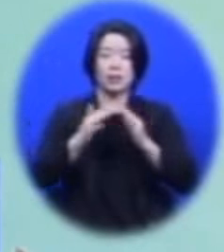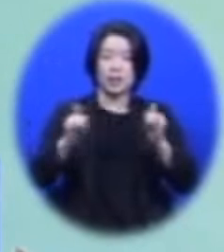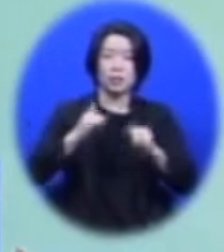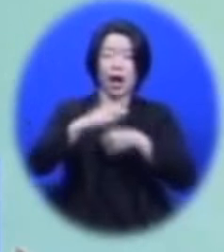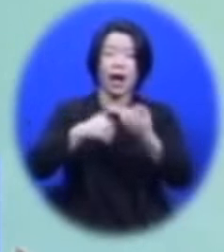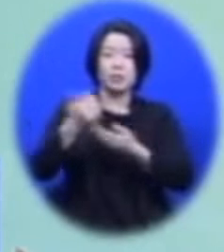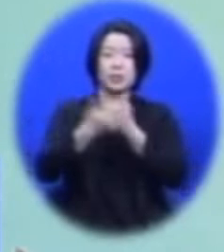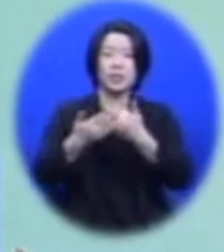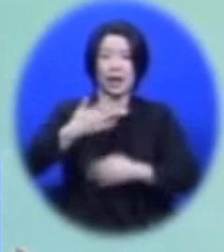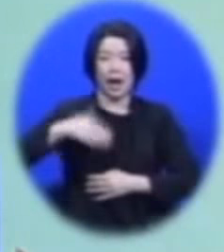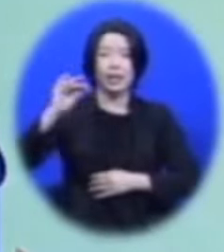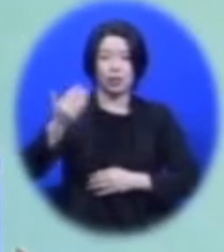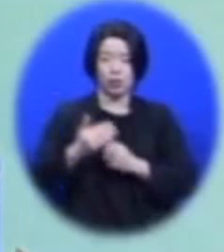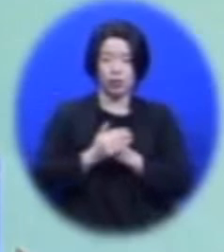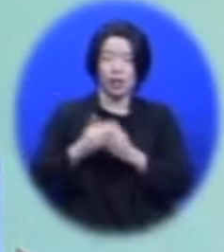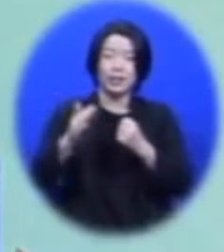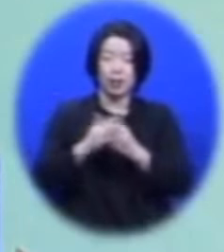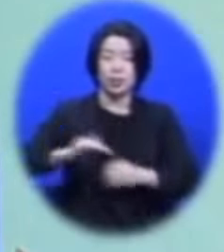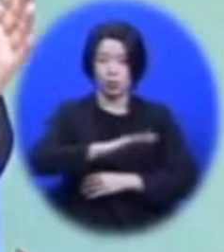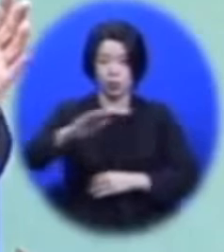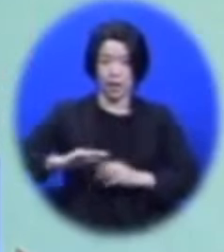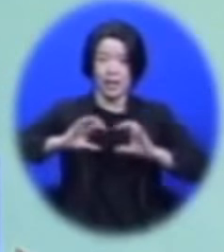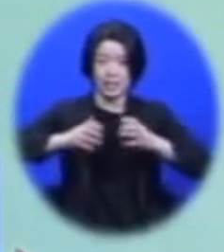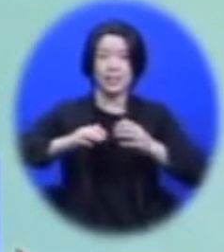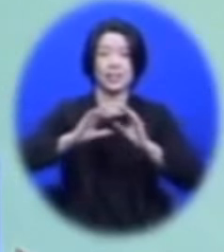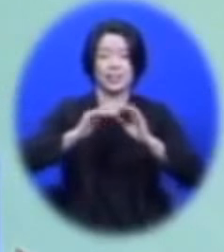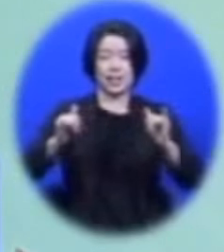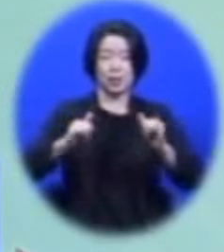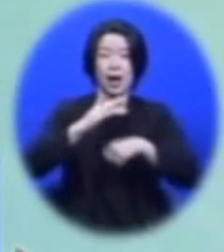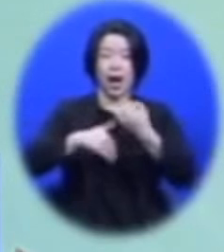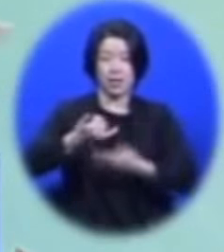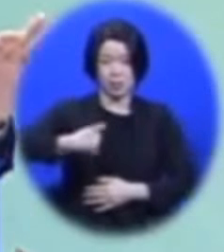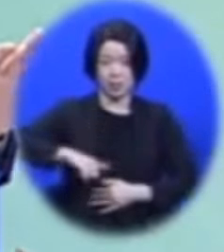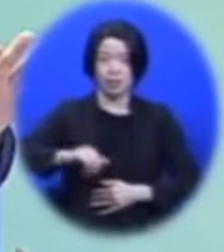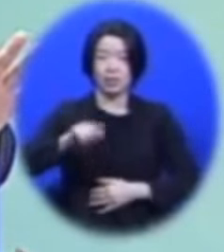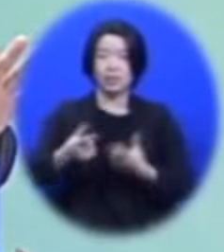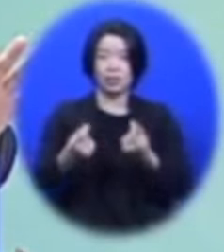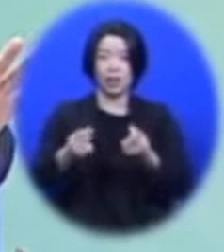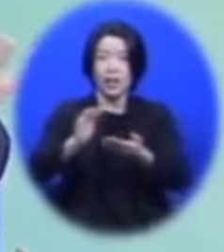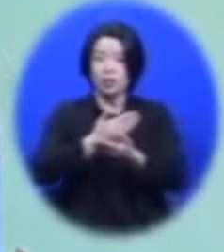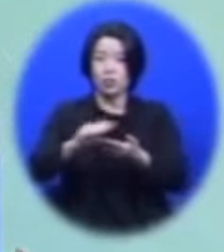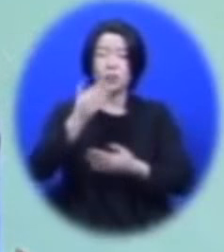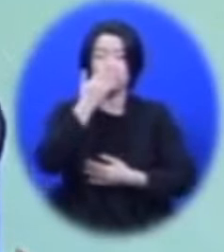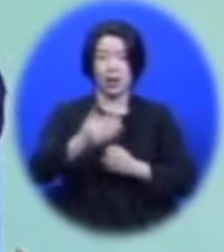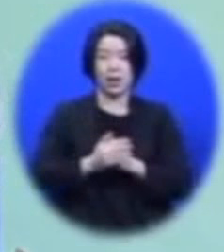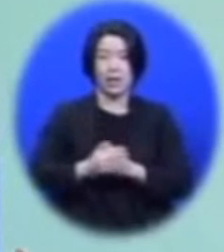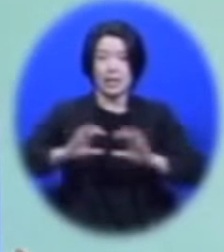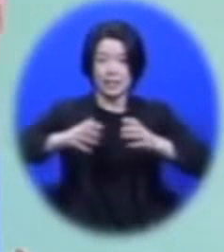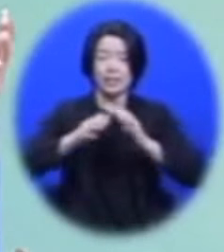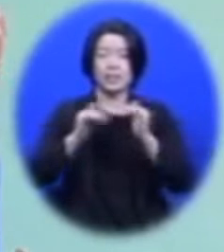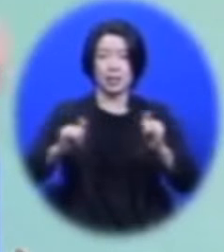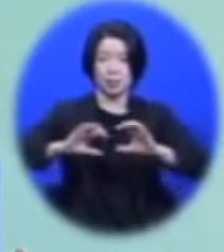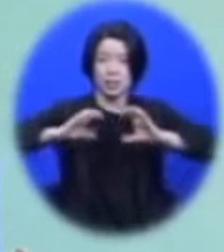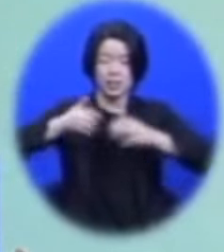그랬습니다. 그래서 우리가 세상 사람, 하나님의 자녀 이렇게 구분하는 겁니다. 세상 사람은 세상의